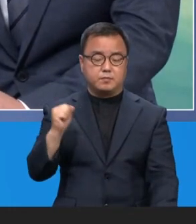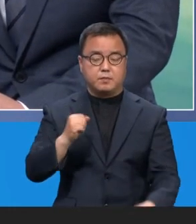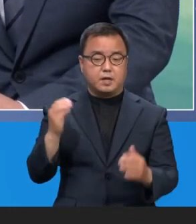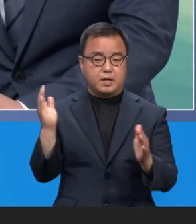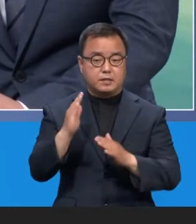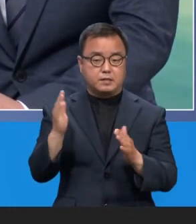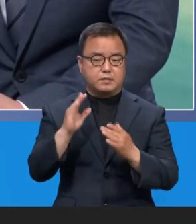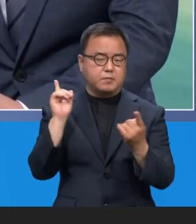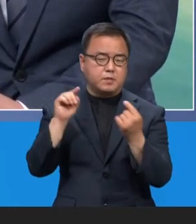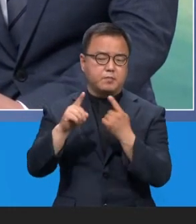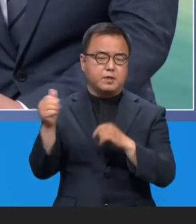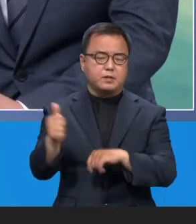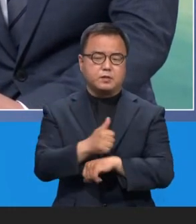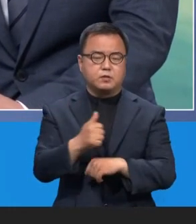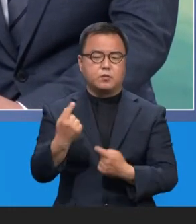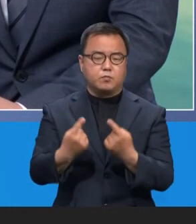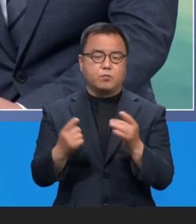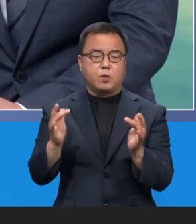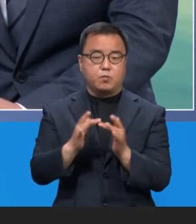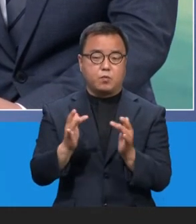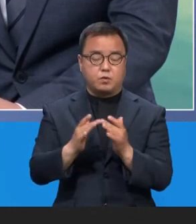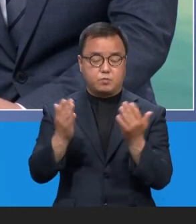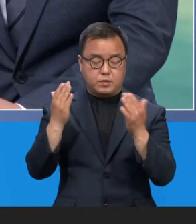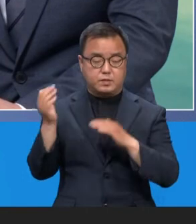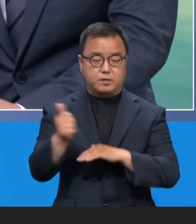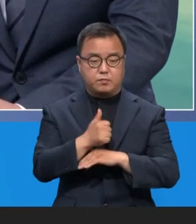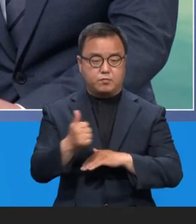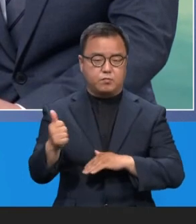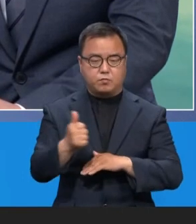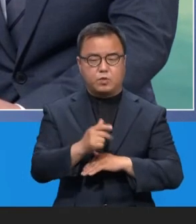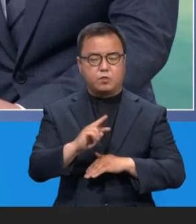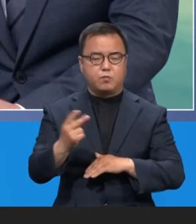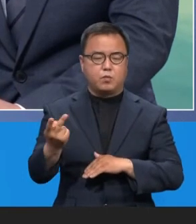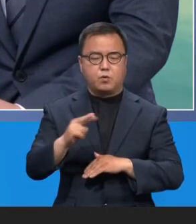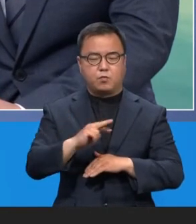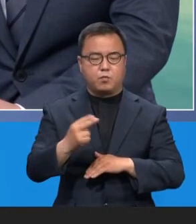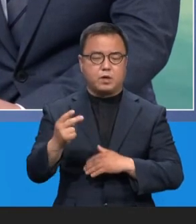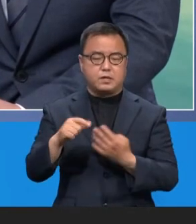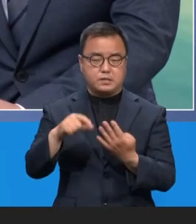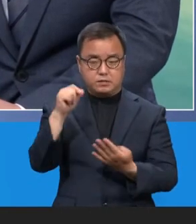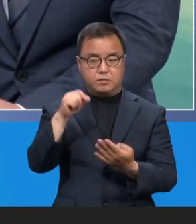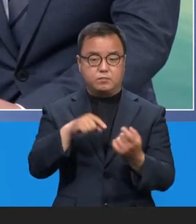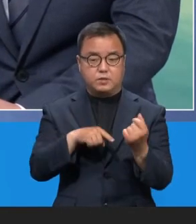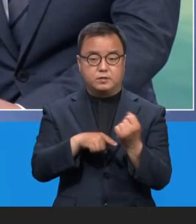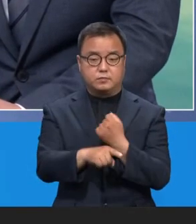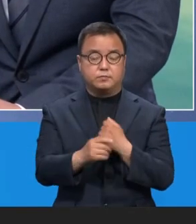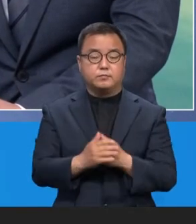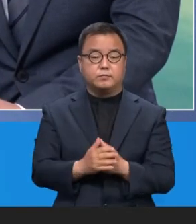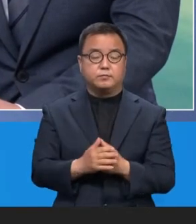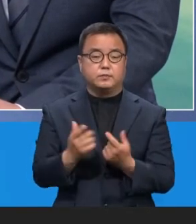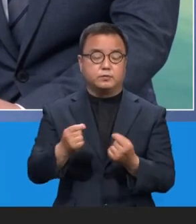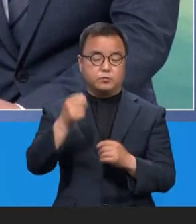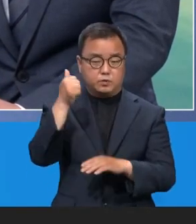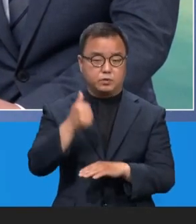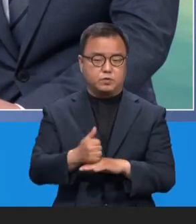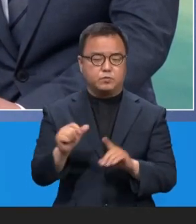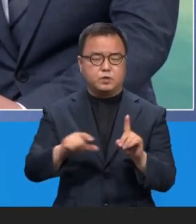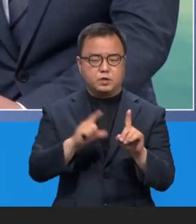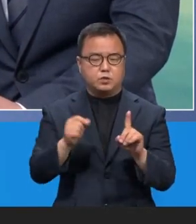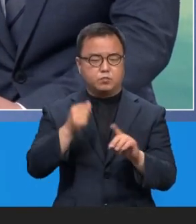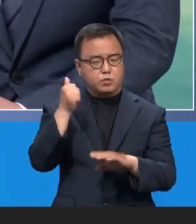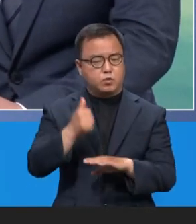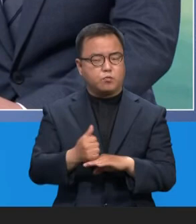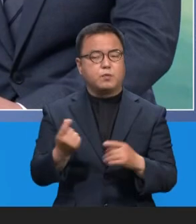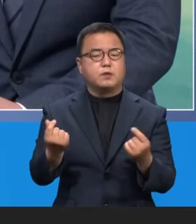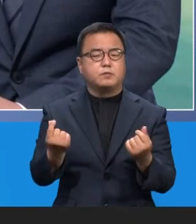등교하는 것보다는 원격 꽉 등교를 병행하는 수업 방식을 택한 결과 안되요 예 이 같은 결과는 1월 조사 결과와 큰 차이가 없는